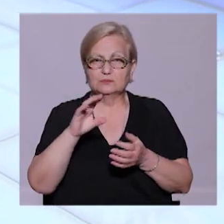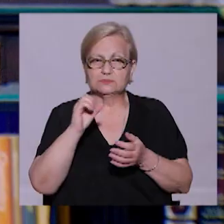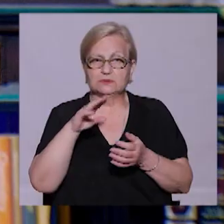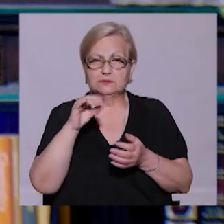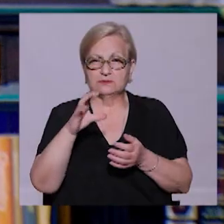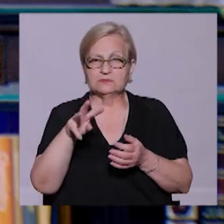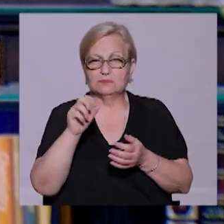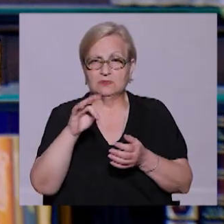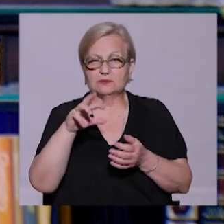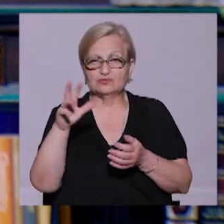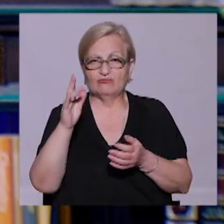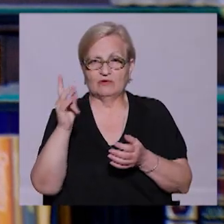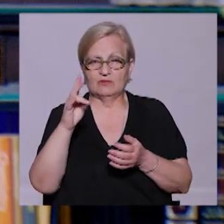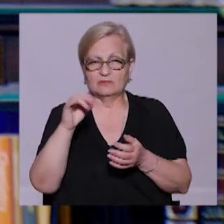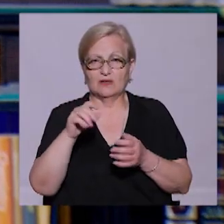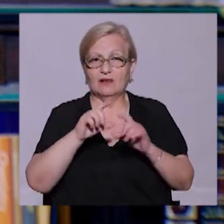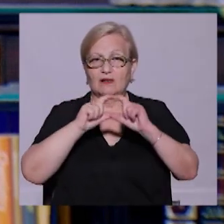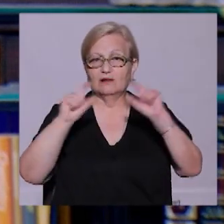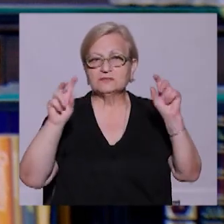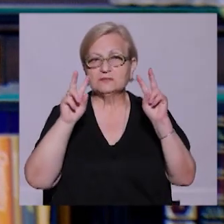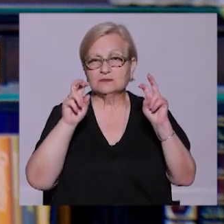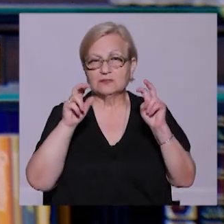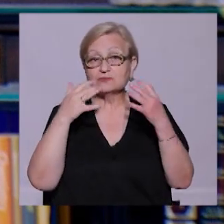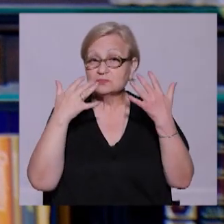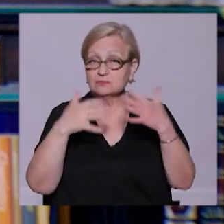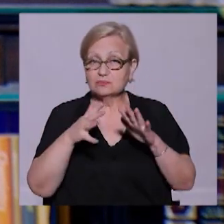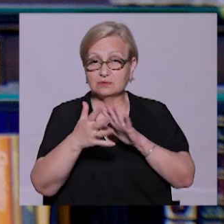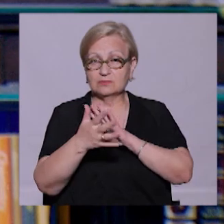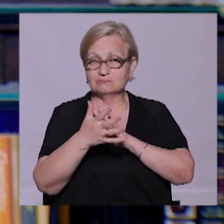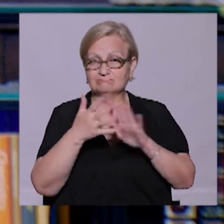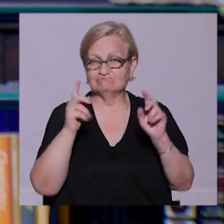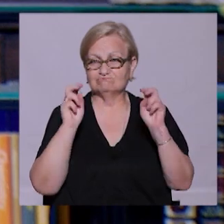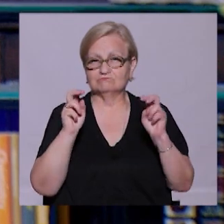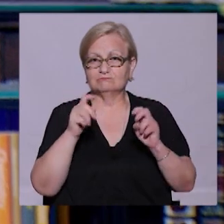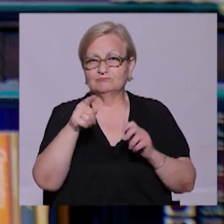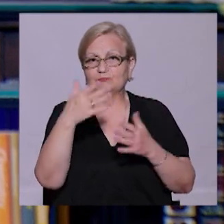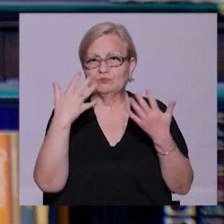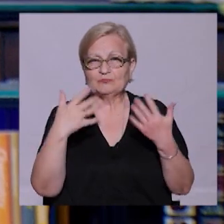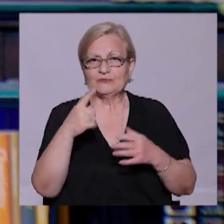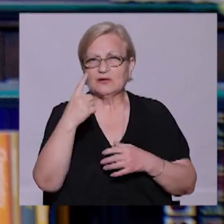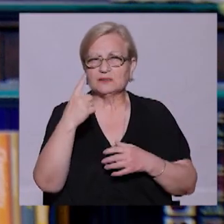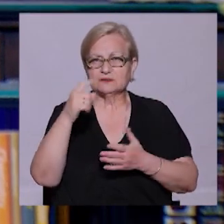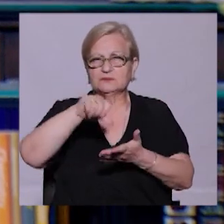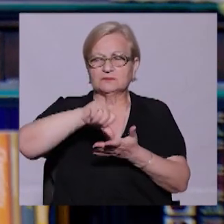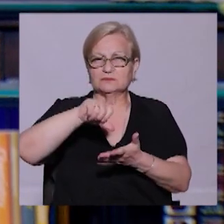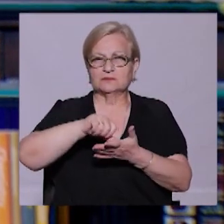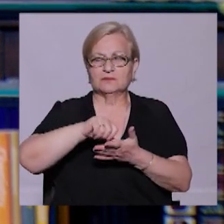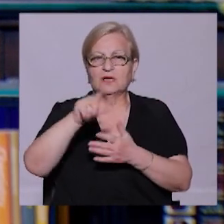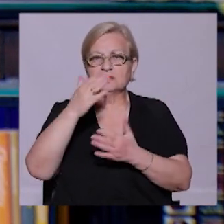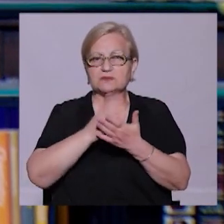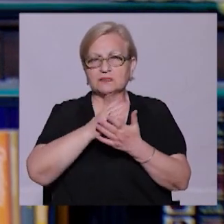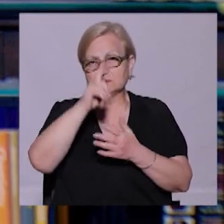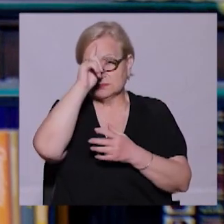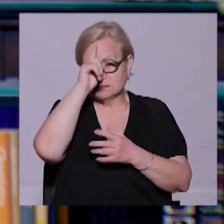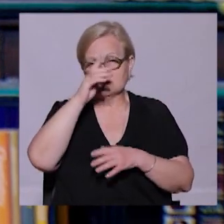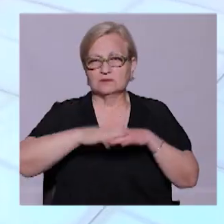რომანისა, და რომანის სათაურში უკვე ფიგურირებს მისი ერთ-ერთი მთავარი პერსონაჟი, დიდოსტატი